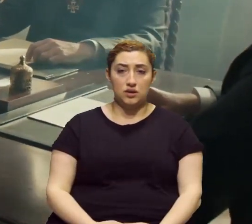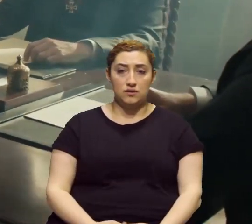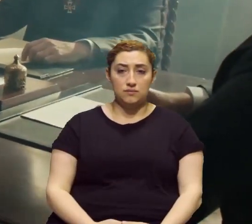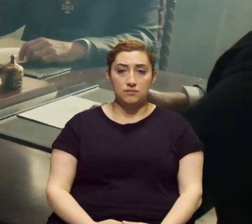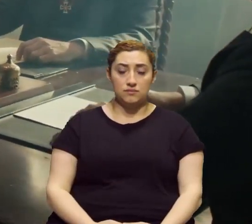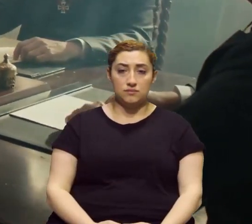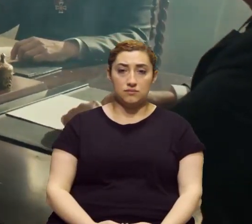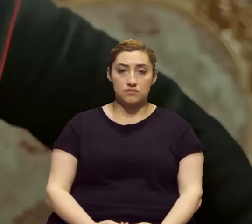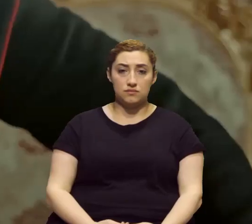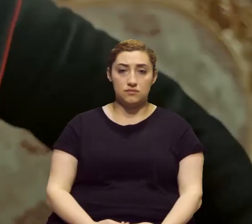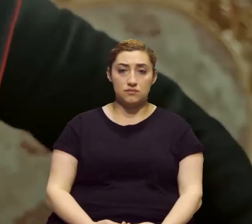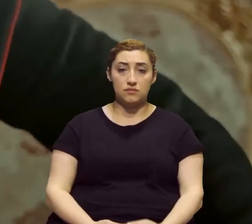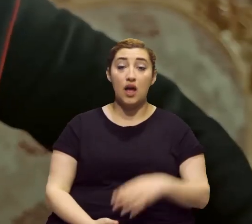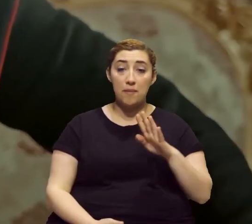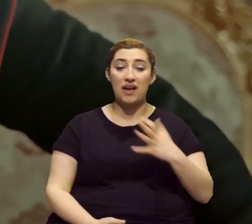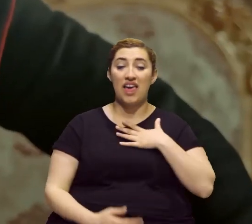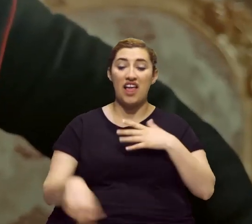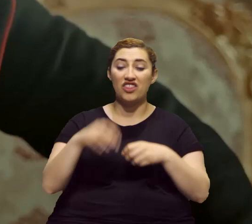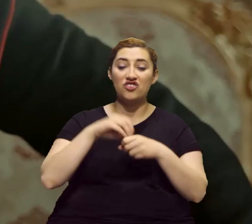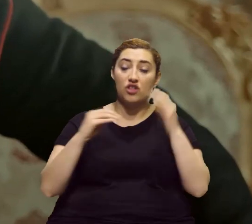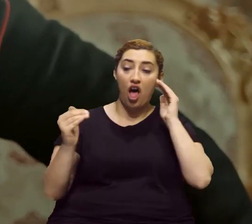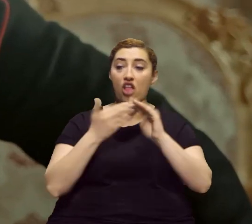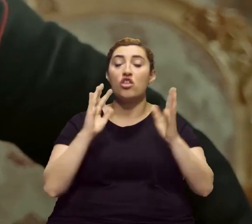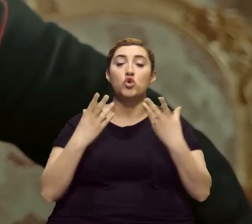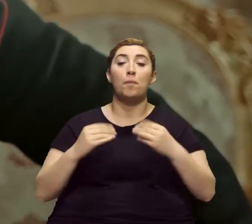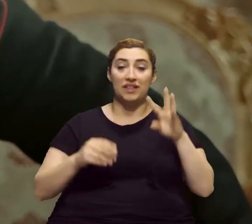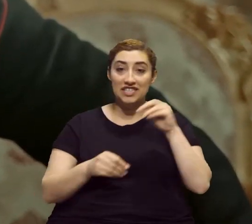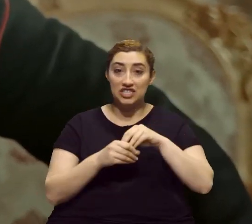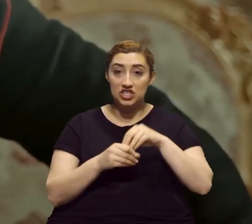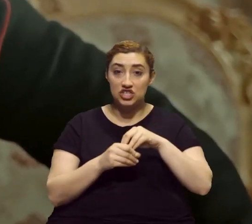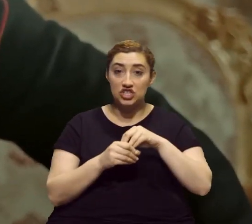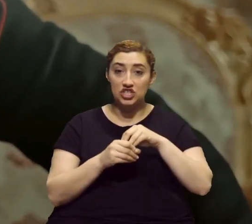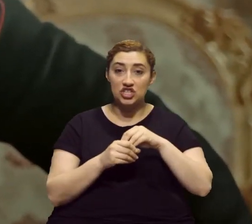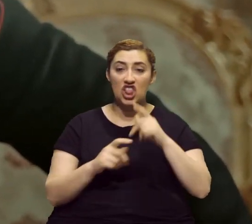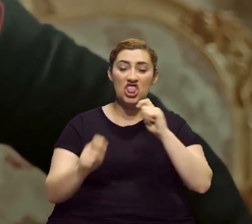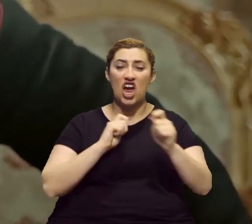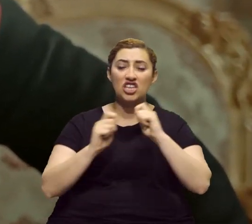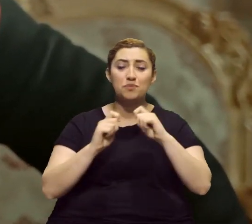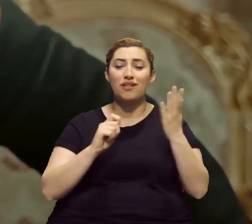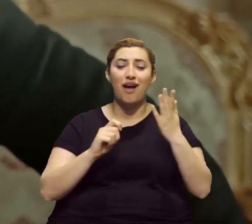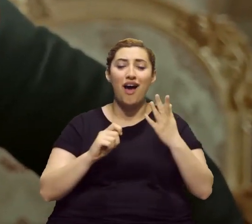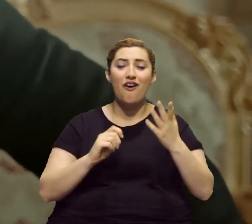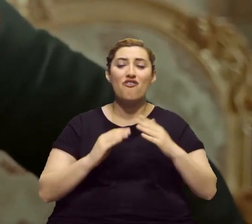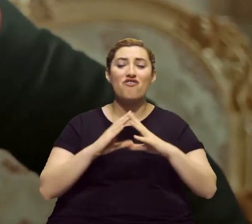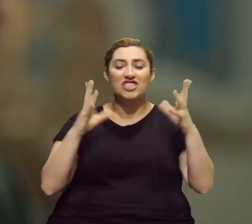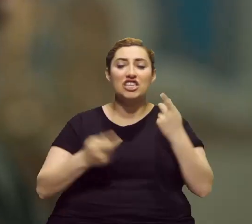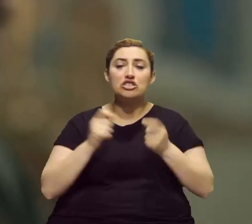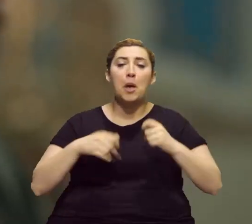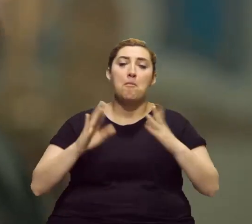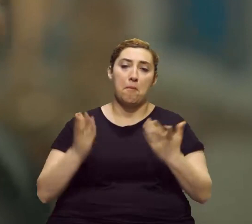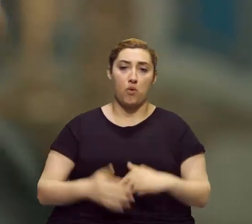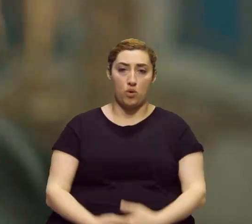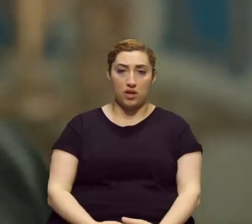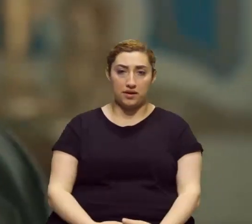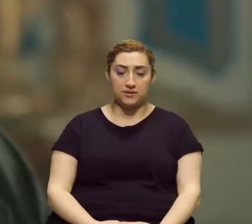Kabul odasındaki kanepede. Ancak kendi aralarında anlaşamadıkları için tartışmaktan öteye gidemiyorlar. Vidat'la